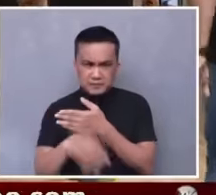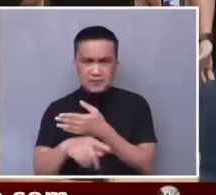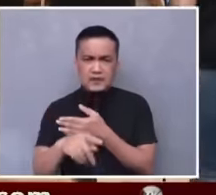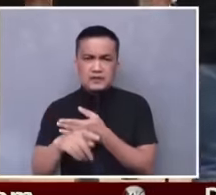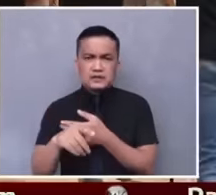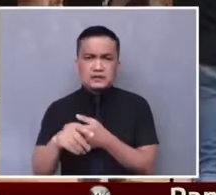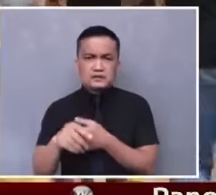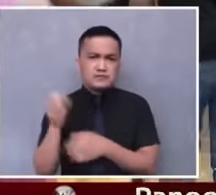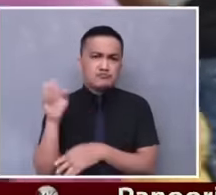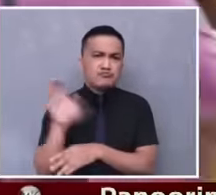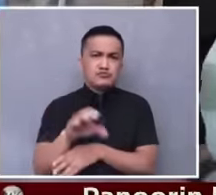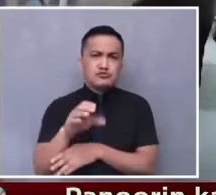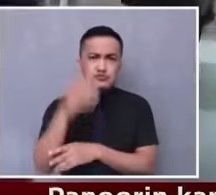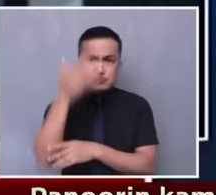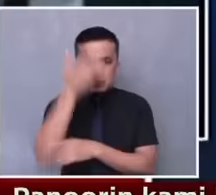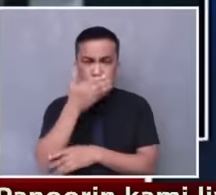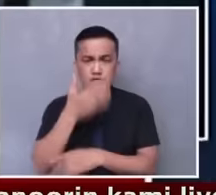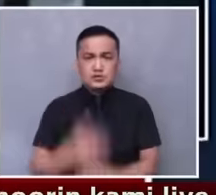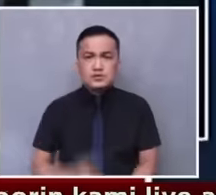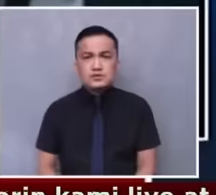face shield.